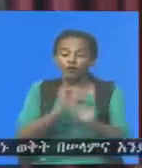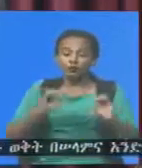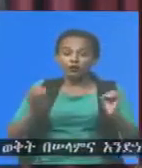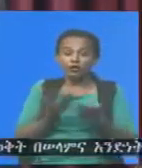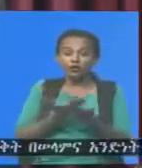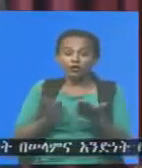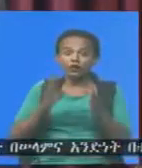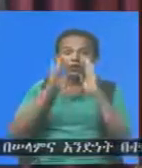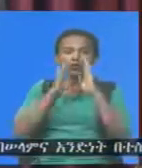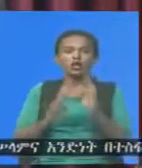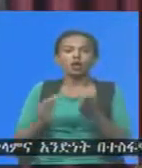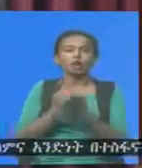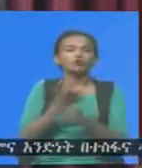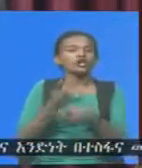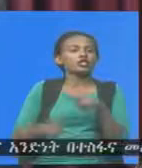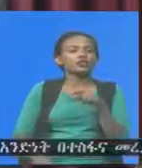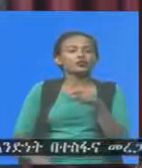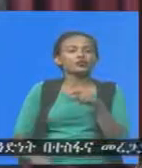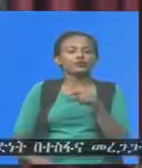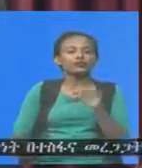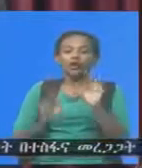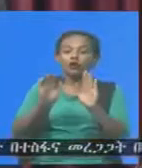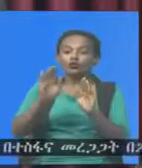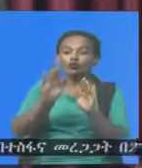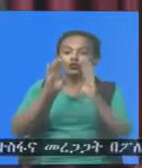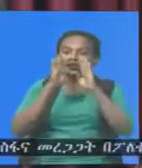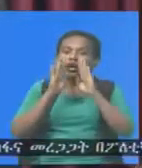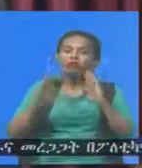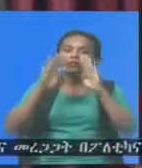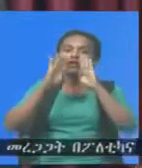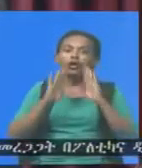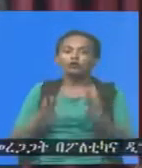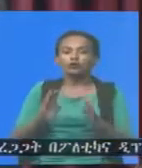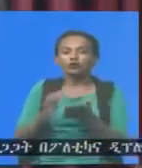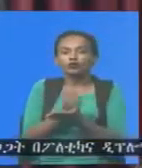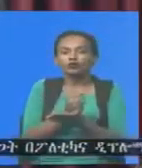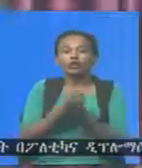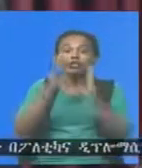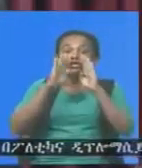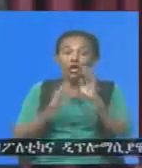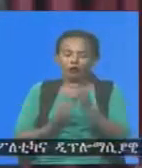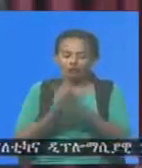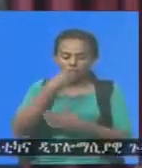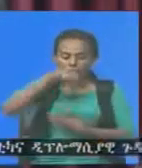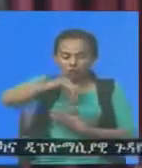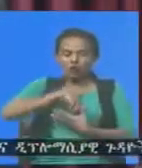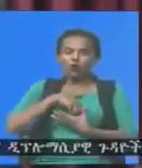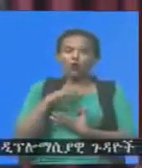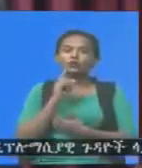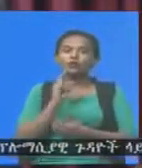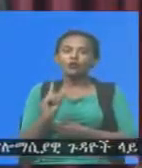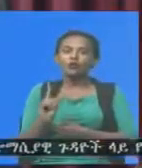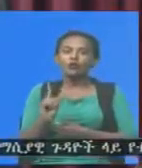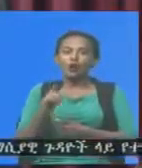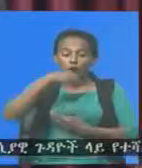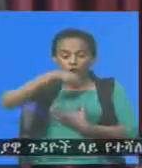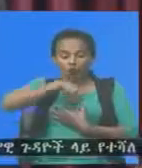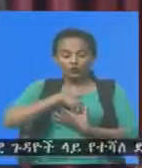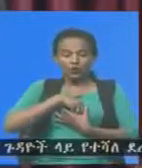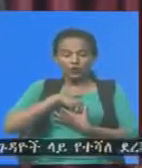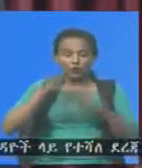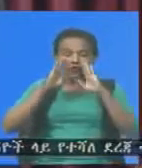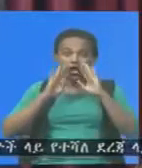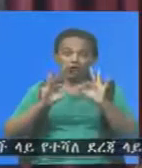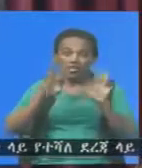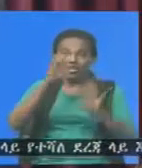ሰላም ሊወስድ አይችልም። ራሱ ሰላም ነው ሰላም የሚወስደው። ሰላም ደግሞ የሚመነጨው ከውስጥ ነው። ውስጣዊ ሰላም የሌለው